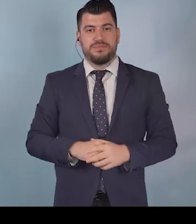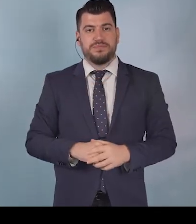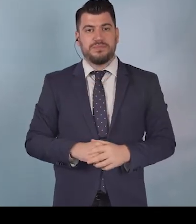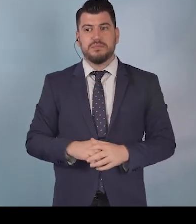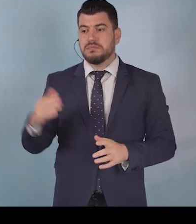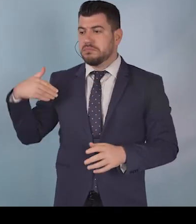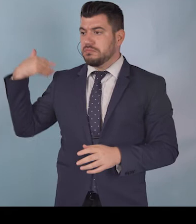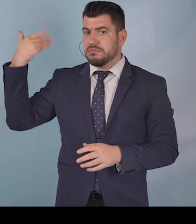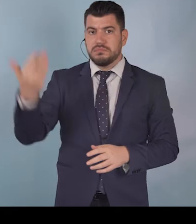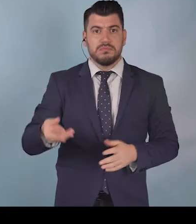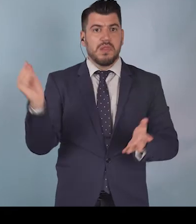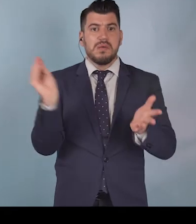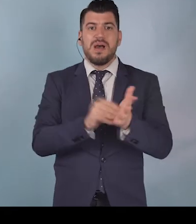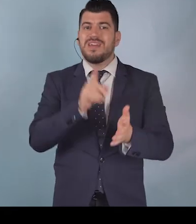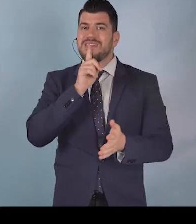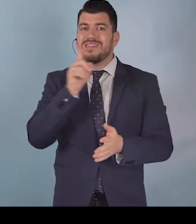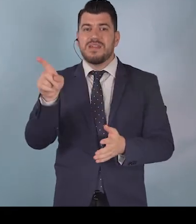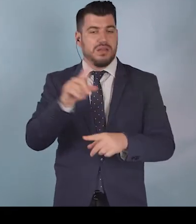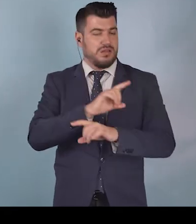Αλλά έκτοτε δεν έχει γίνει κάτι.